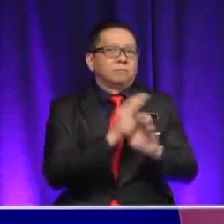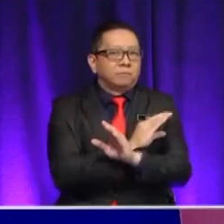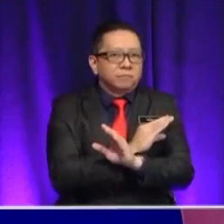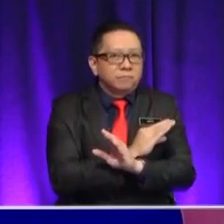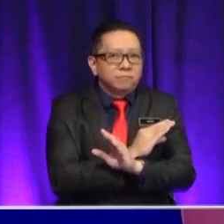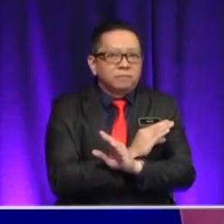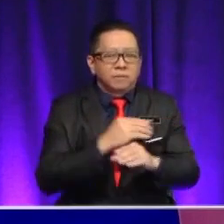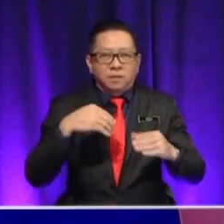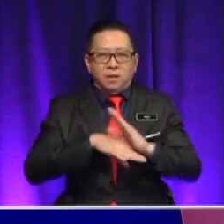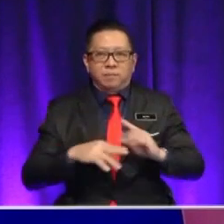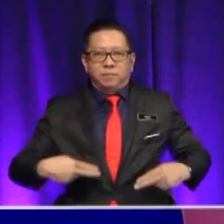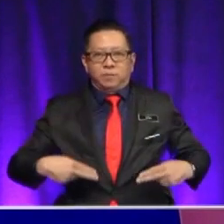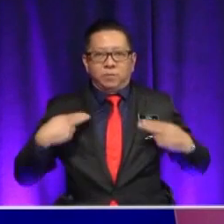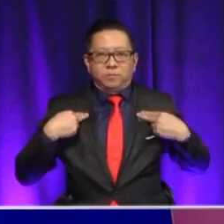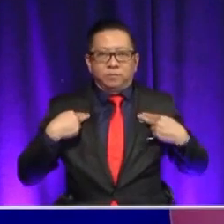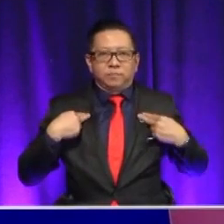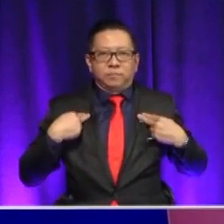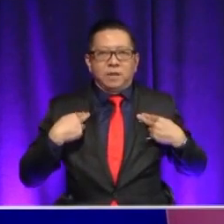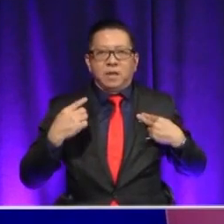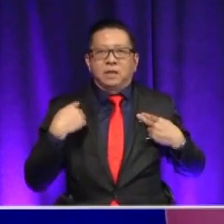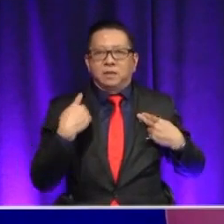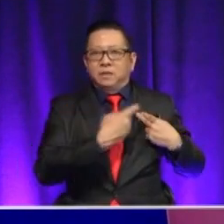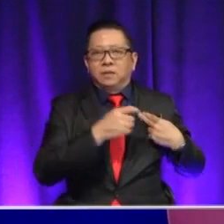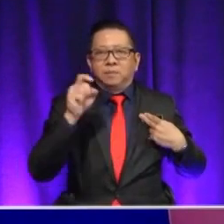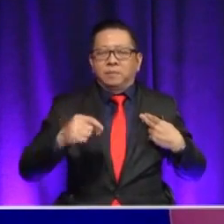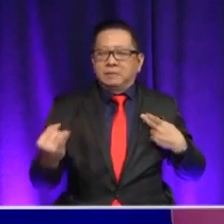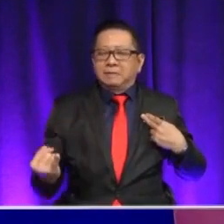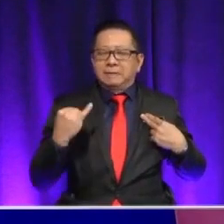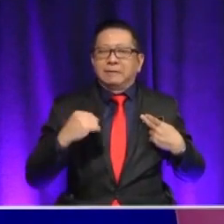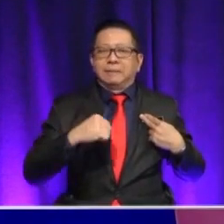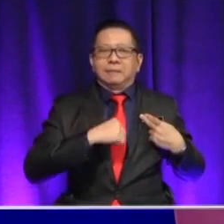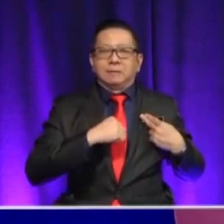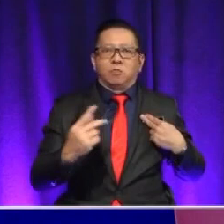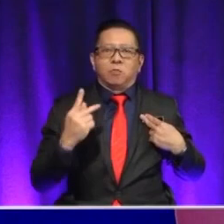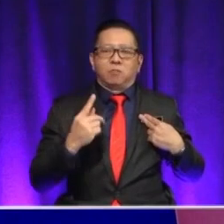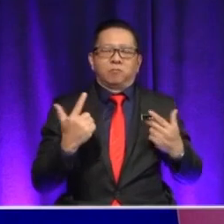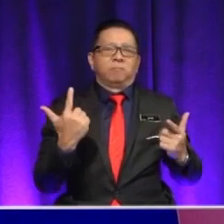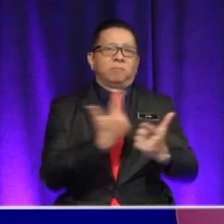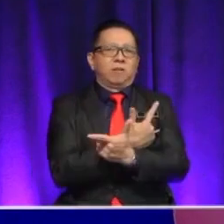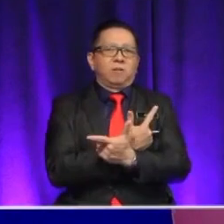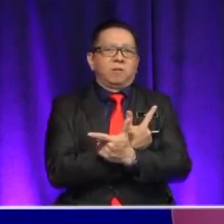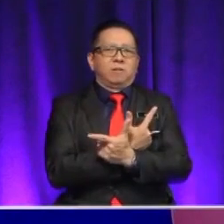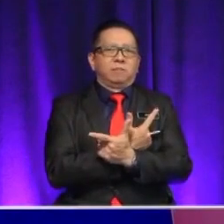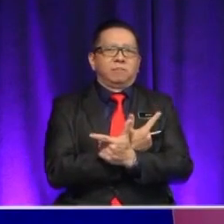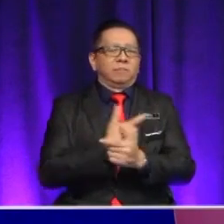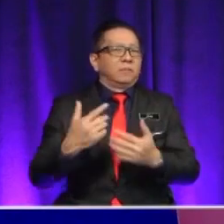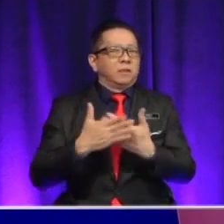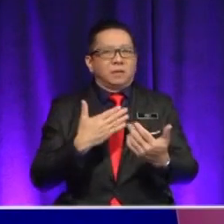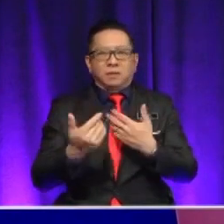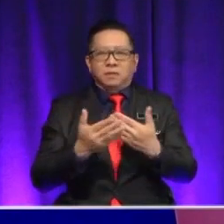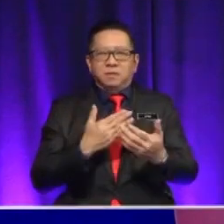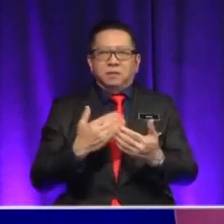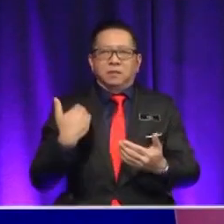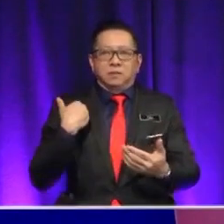cabaran dalam kehidupan, okey, kita mesti ada jati diri yang kuat, Mira. Okey, kita sama ada berada di negara untuk mendapatkan